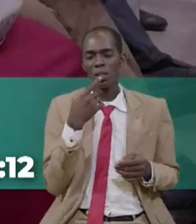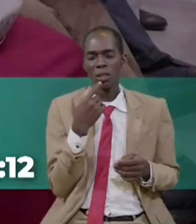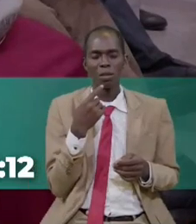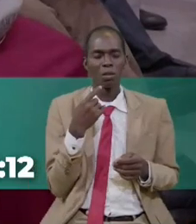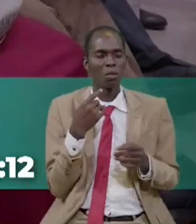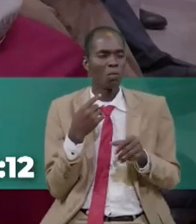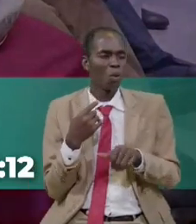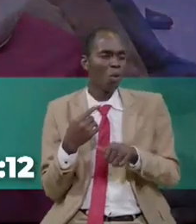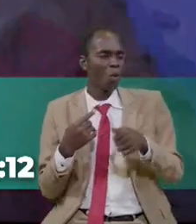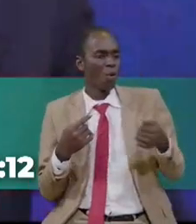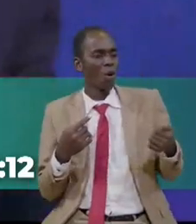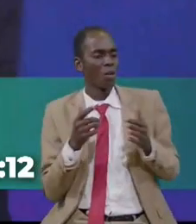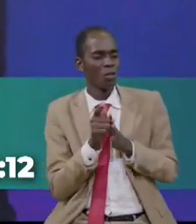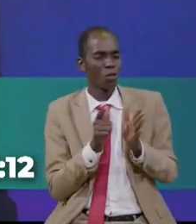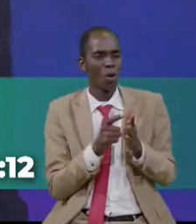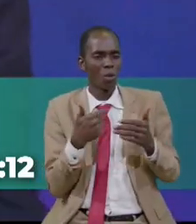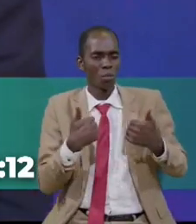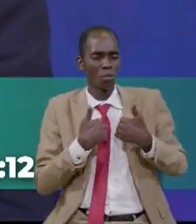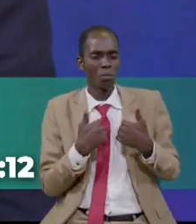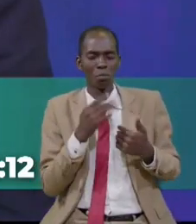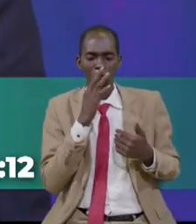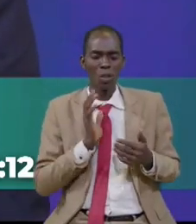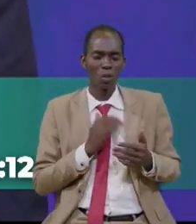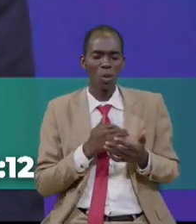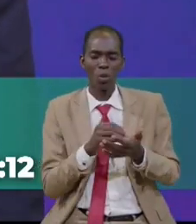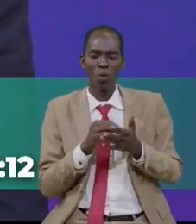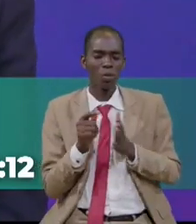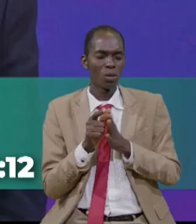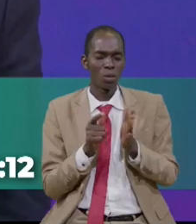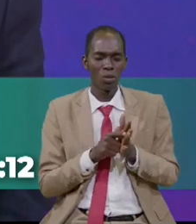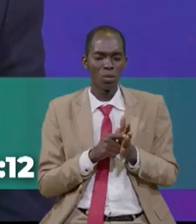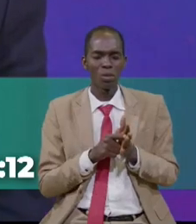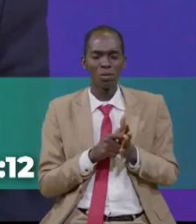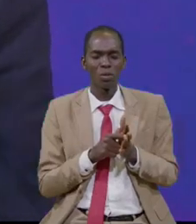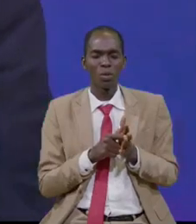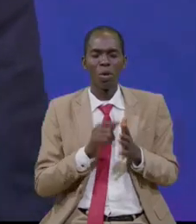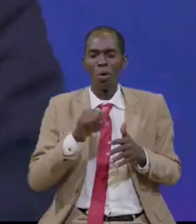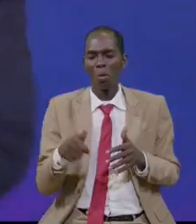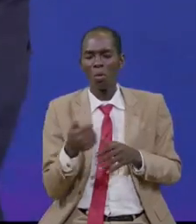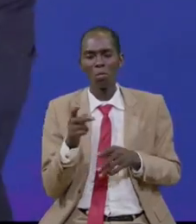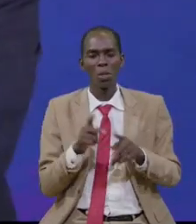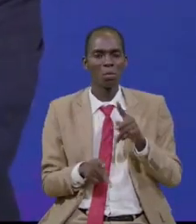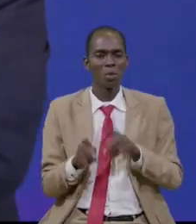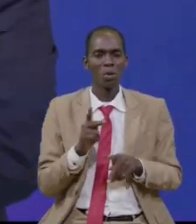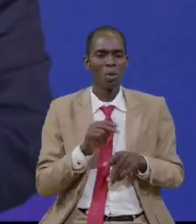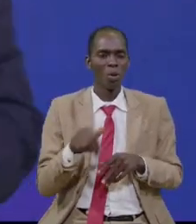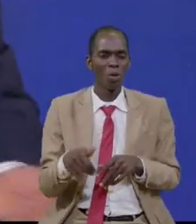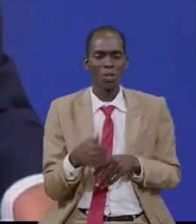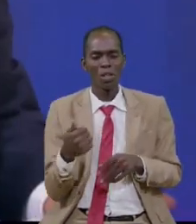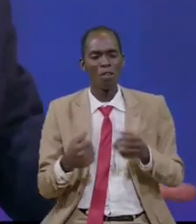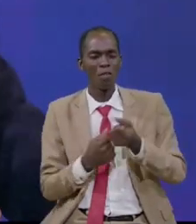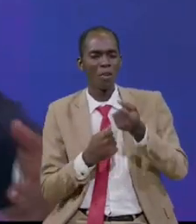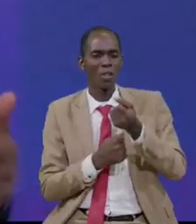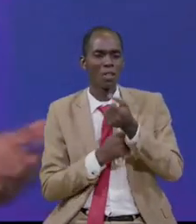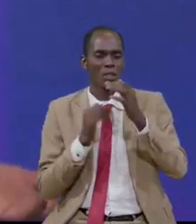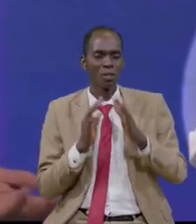d'autres seigneurs étaient sur nous, d'autres hommes, d'autres ministres, d'autres personnes, d'autres fondateurs ont été notre